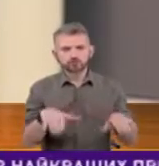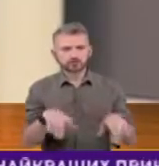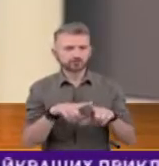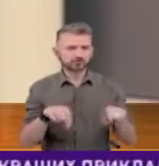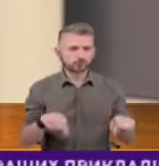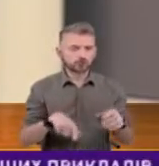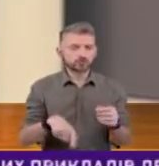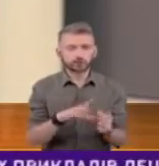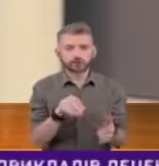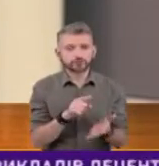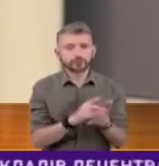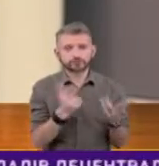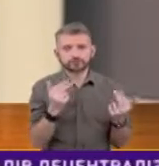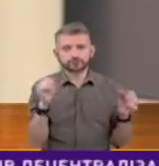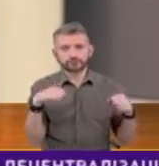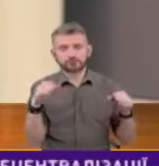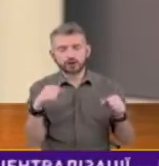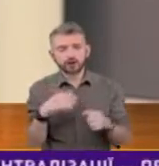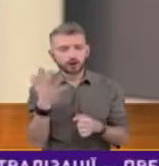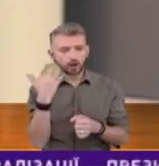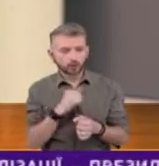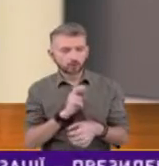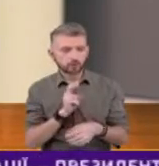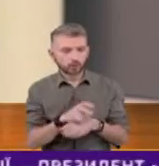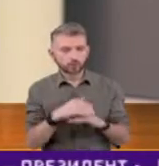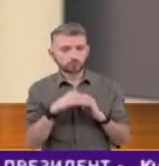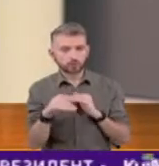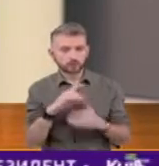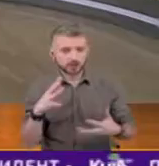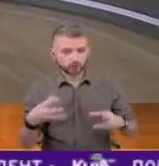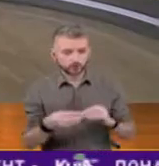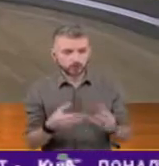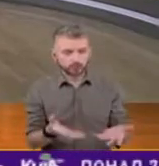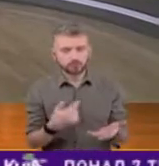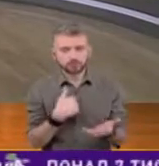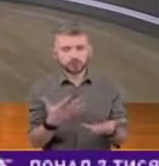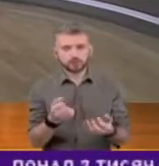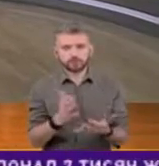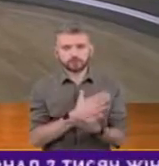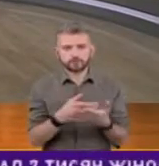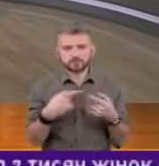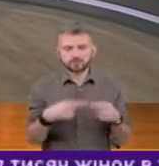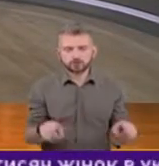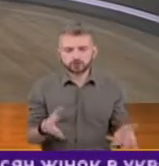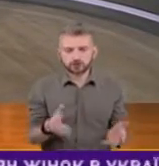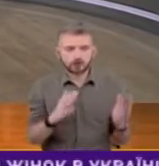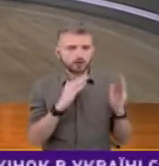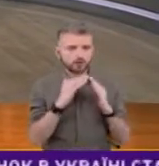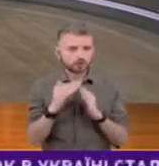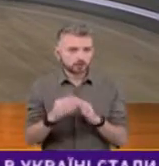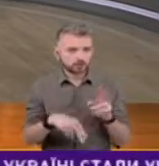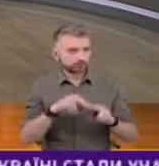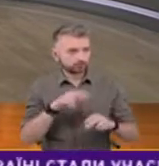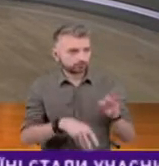Всі це погоджуються, але коли ми приходимо в поле, реально за результатами, ми отримуємо зовсім протилежну історію. Будинки в нас